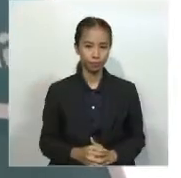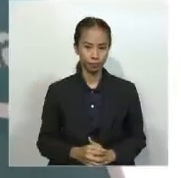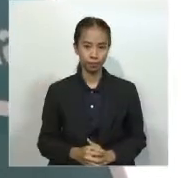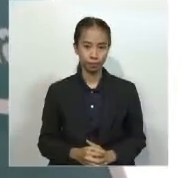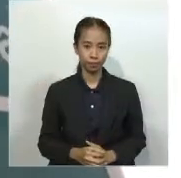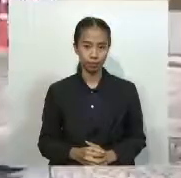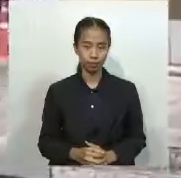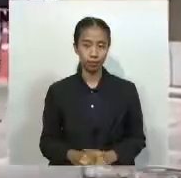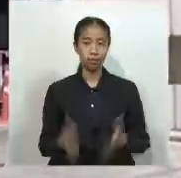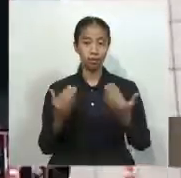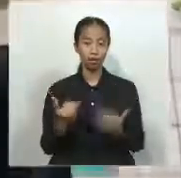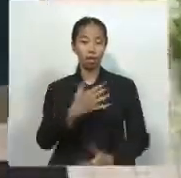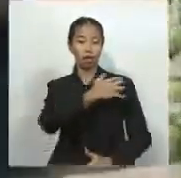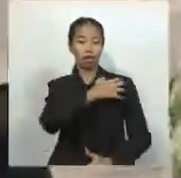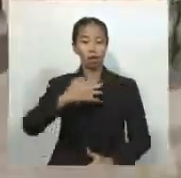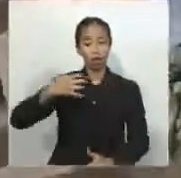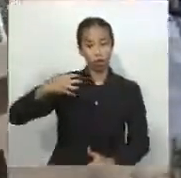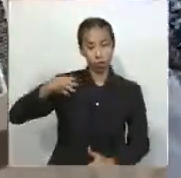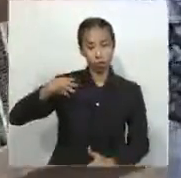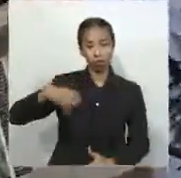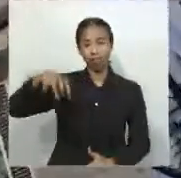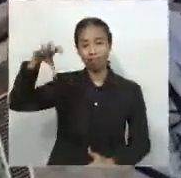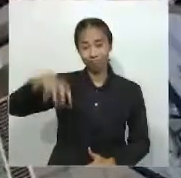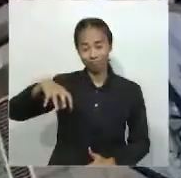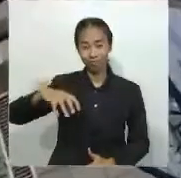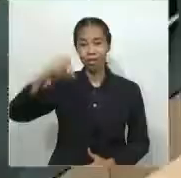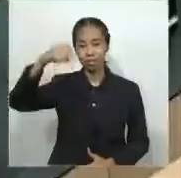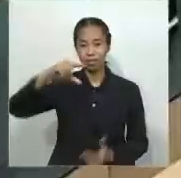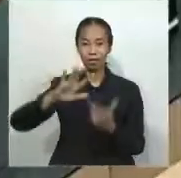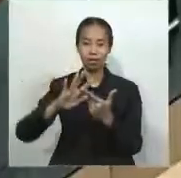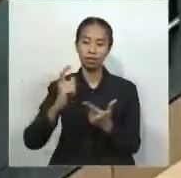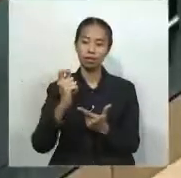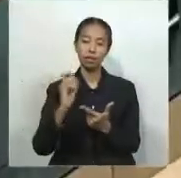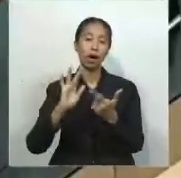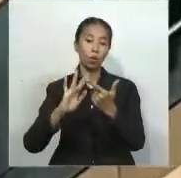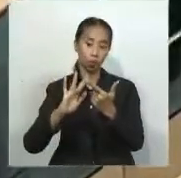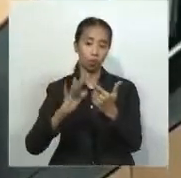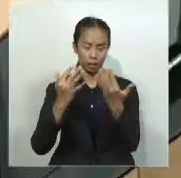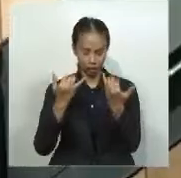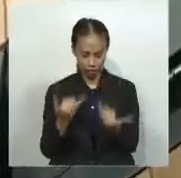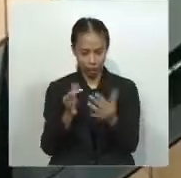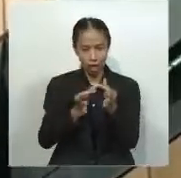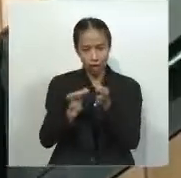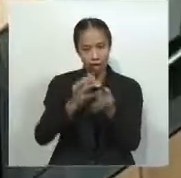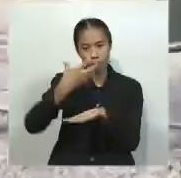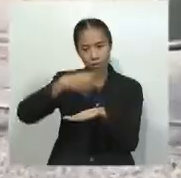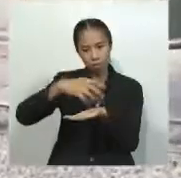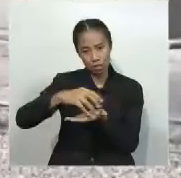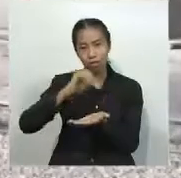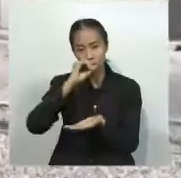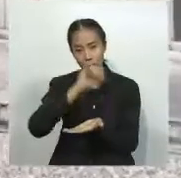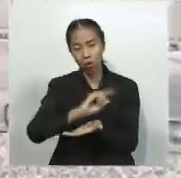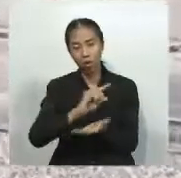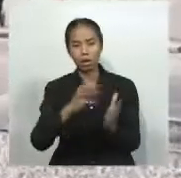ในฝั่งของสถานเอกอัครราชทูตซาอุดิอาระเบียประจำประเทศไทยนะคะล่าสุดก็มีการออกแถลงการชี้แจงเหมือนกันบอกว่าไม่ได้ยึ